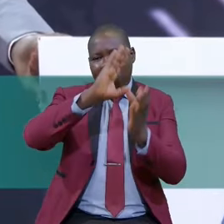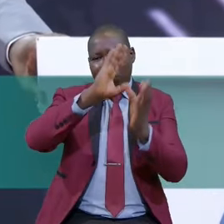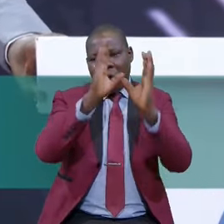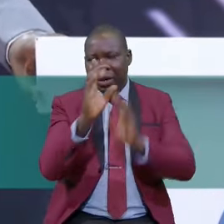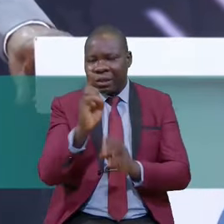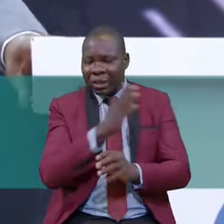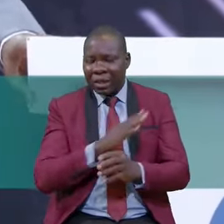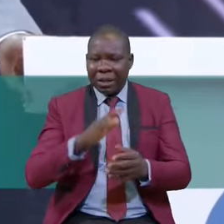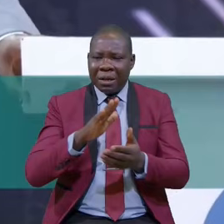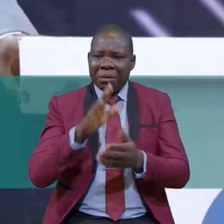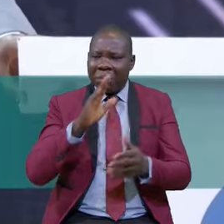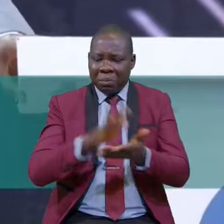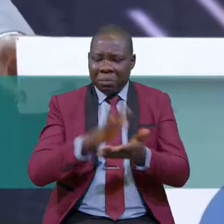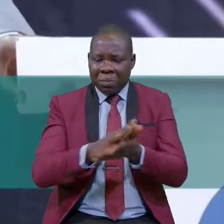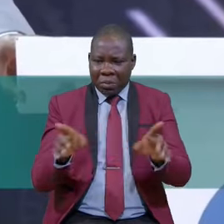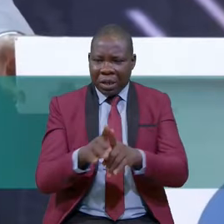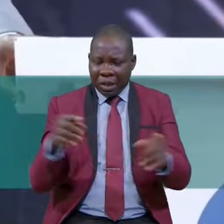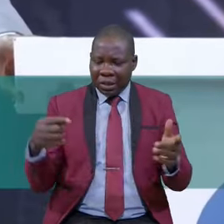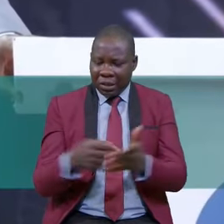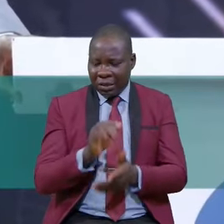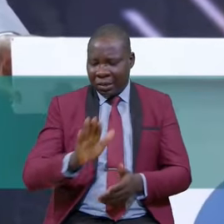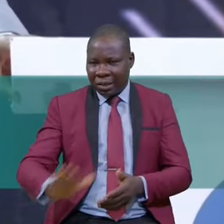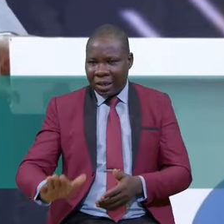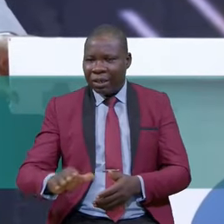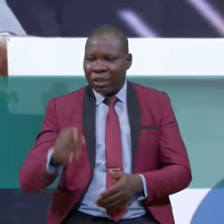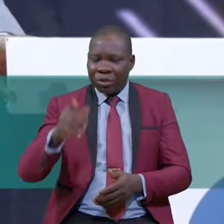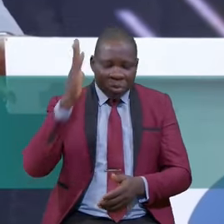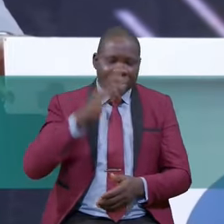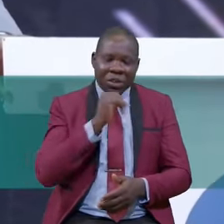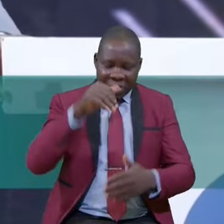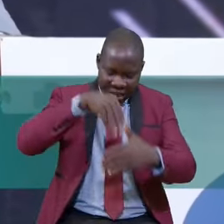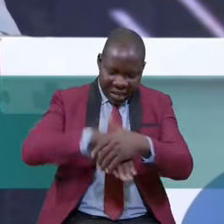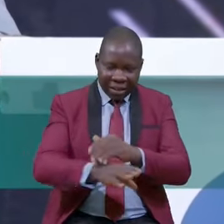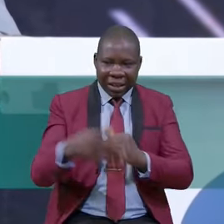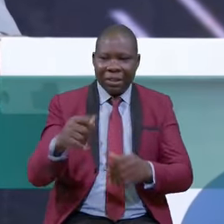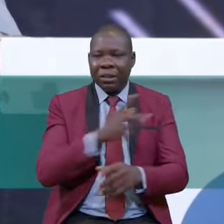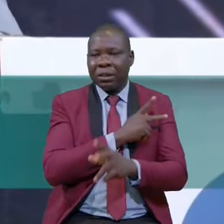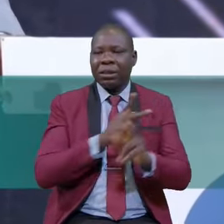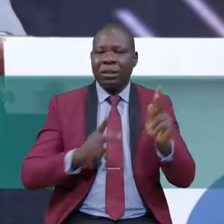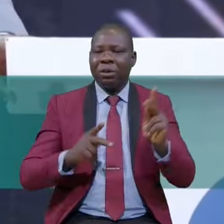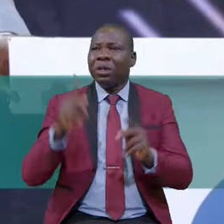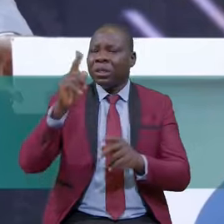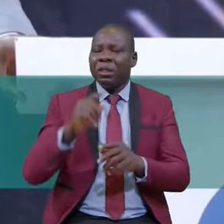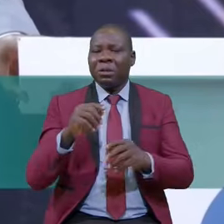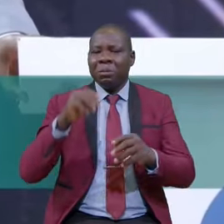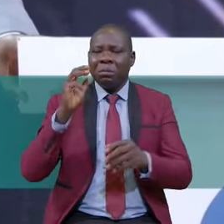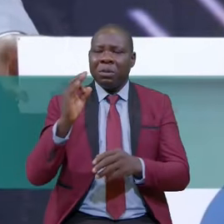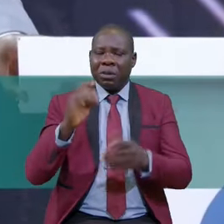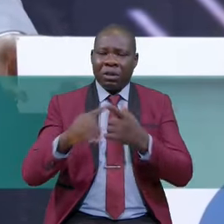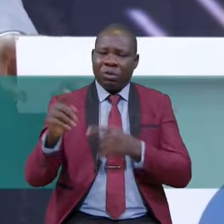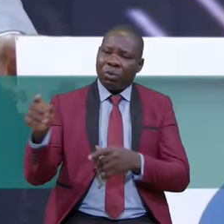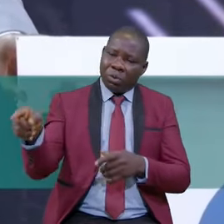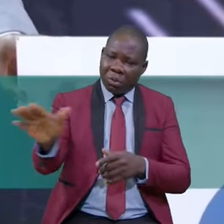grand dans le royaume. Mais vous savez, il l'a prêché avec foi. Et il a toujours